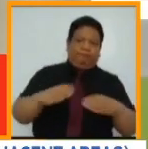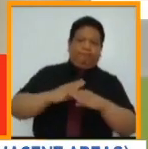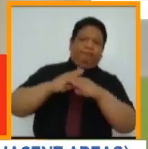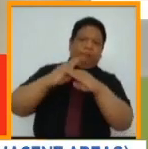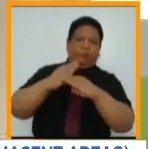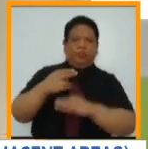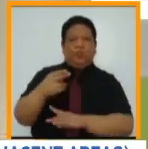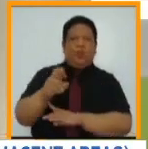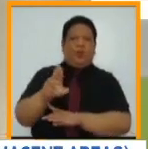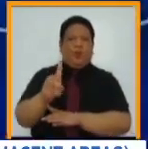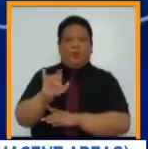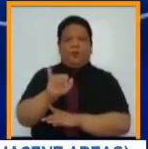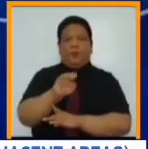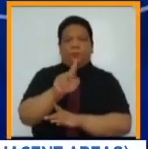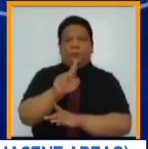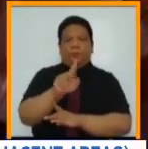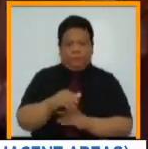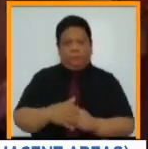COVID-19.